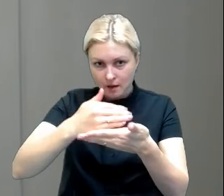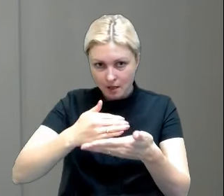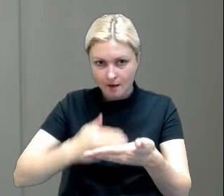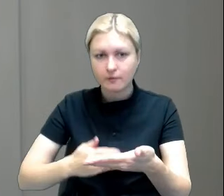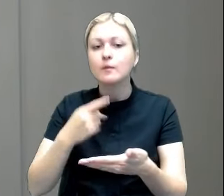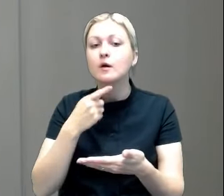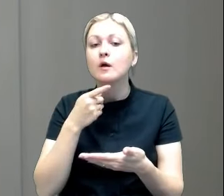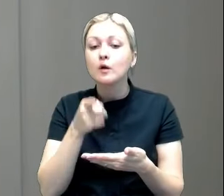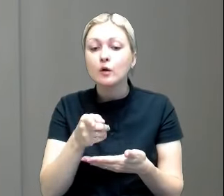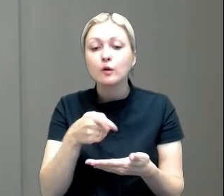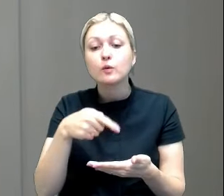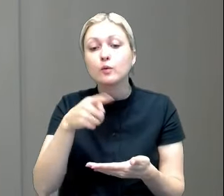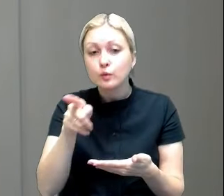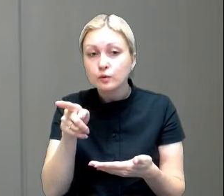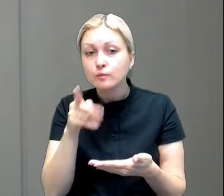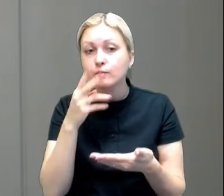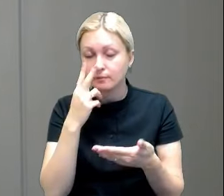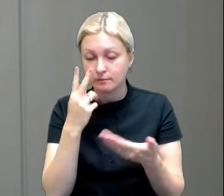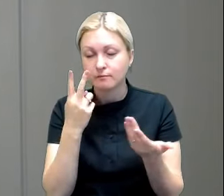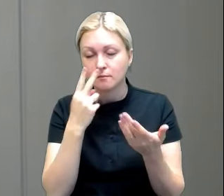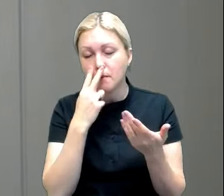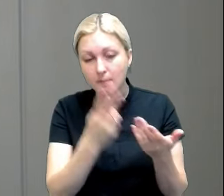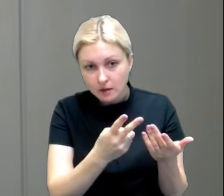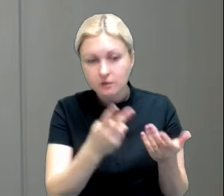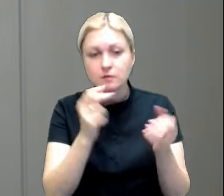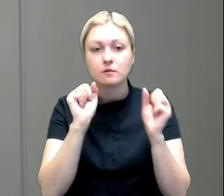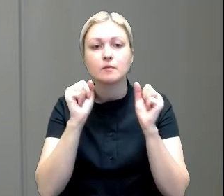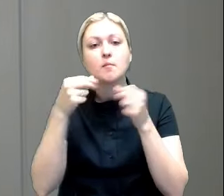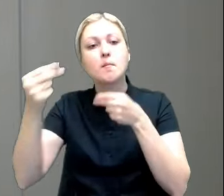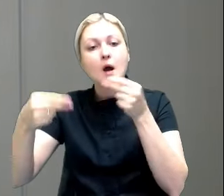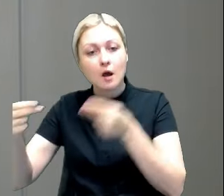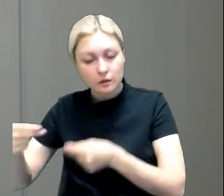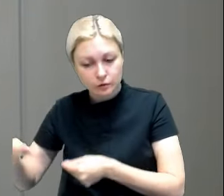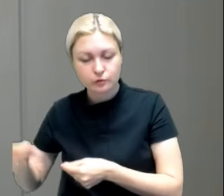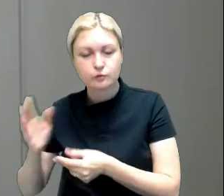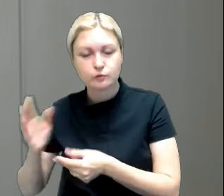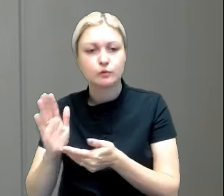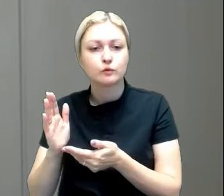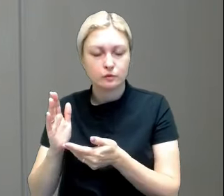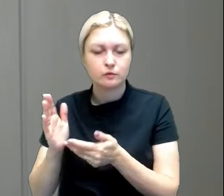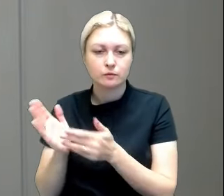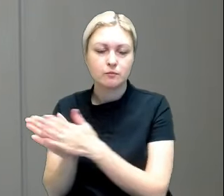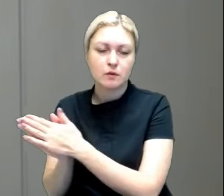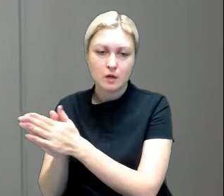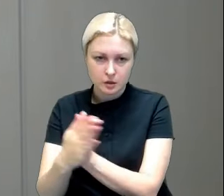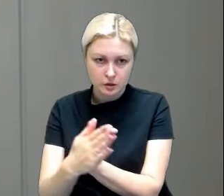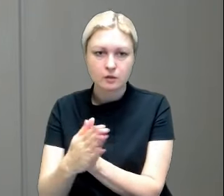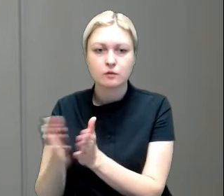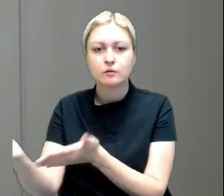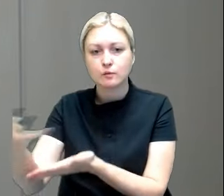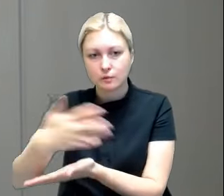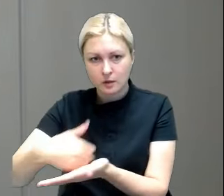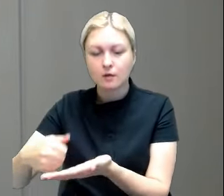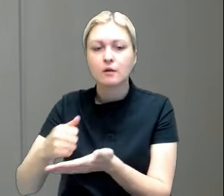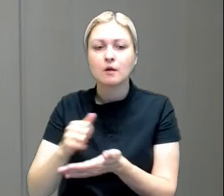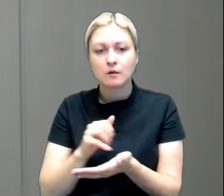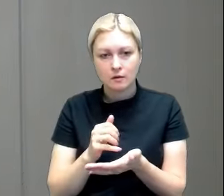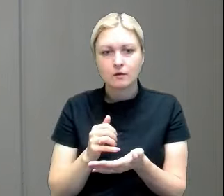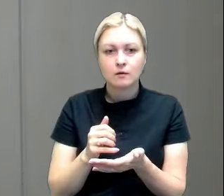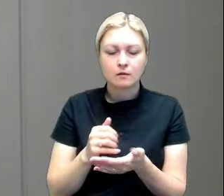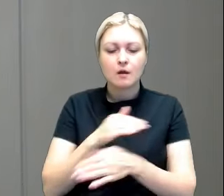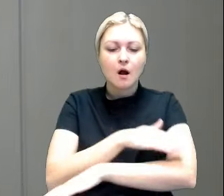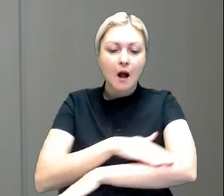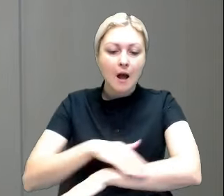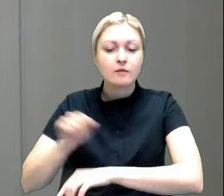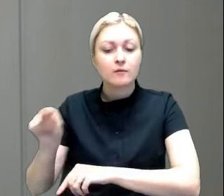ir parašai bus renkami iš grėtimų teritorijų liepų gatvėj į danijos gatvėje bangų gatvėje baltikalni bucvargių gatvėje labai